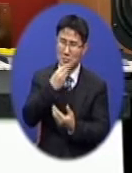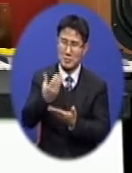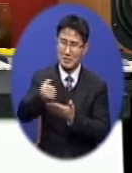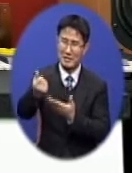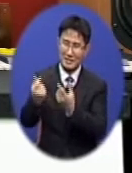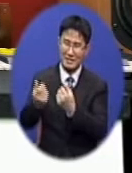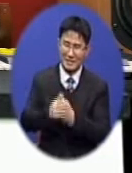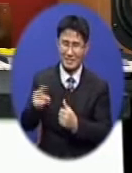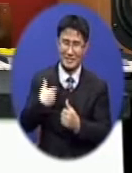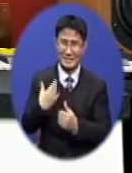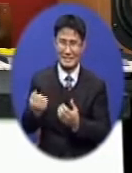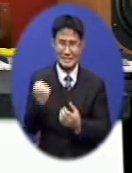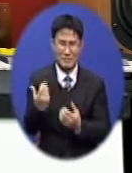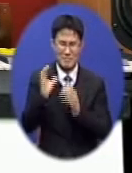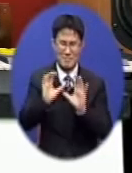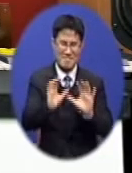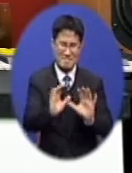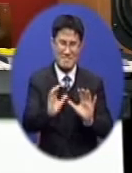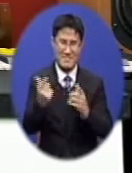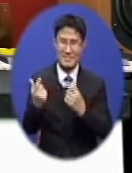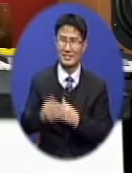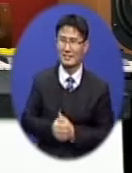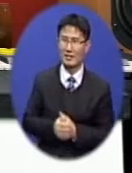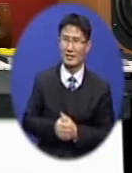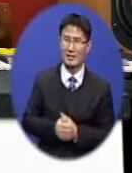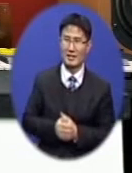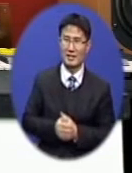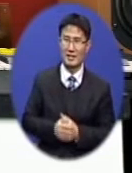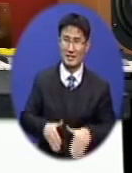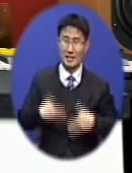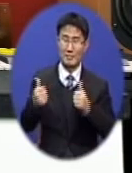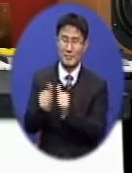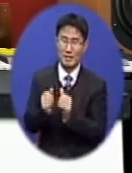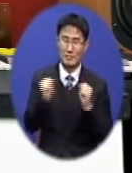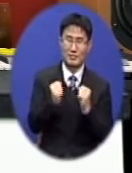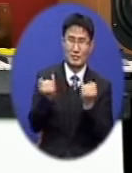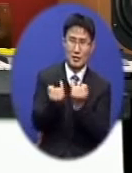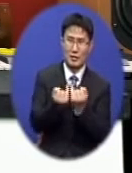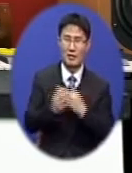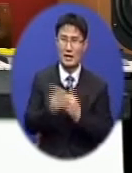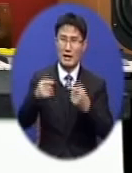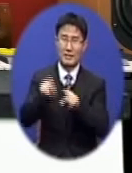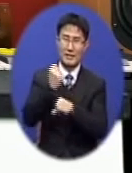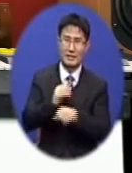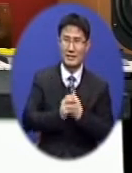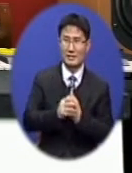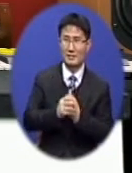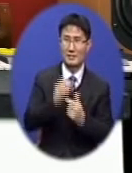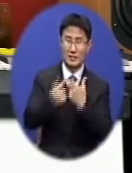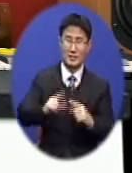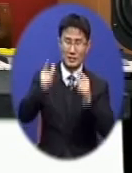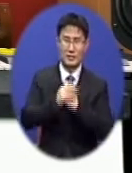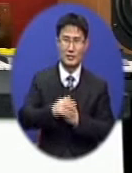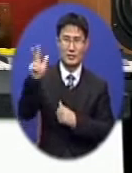기를 네. 팍팍 드리고 있습니다. 팍팍. 예. 예. 남남북녀가 함께하는 목요일 전국 네. 나눔 노래 자랑